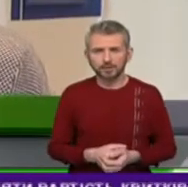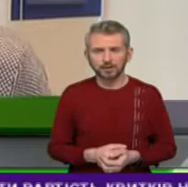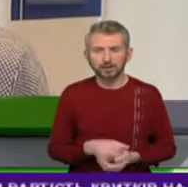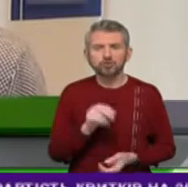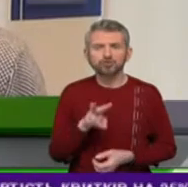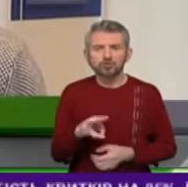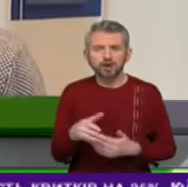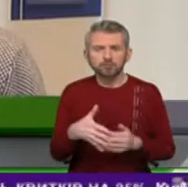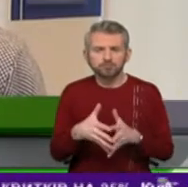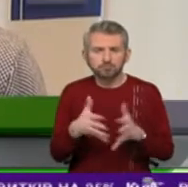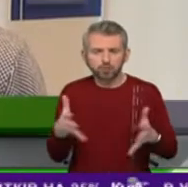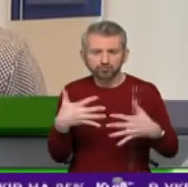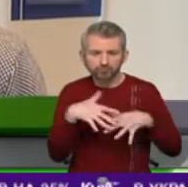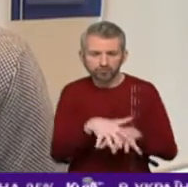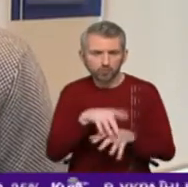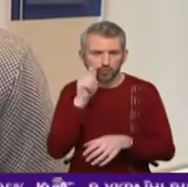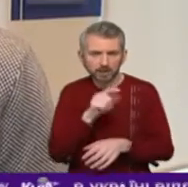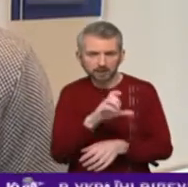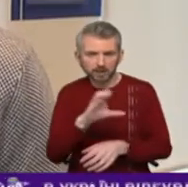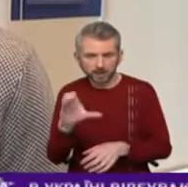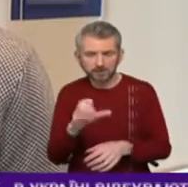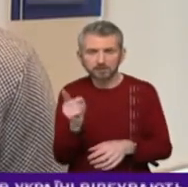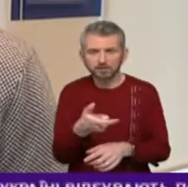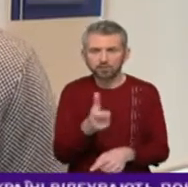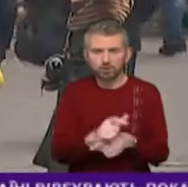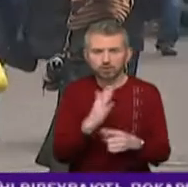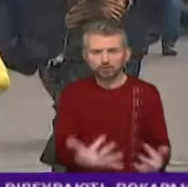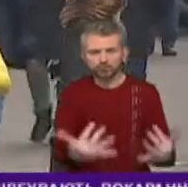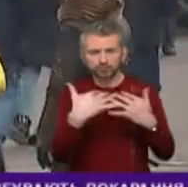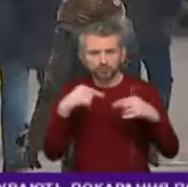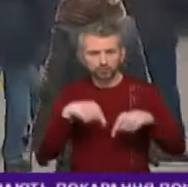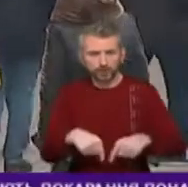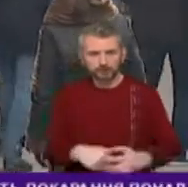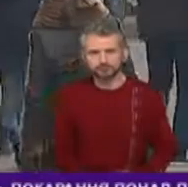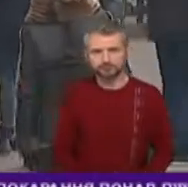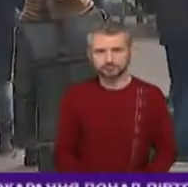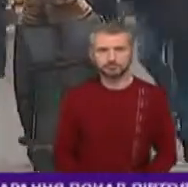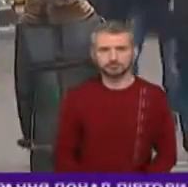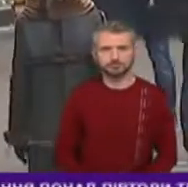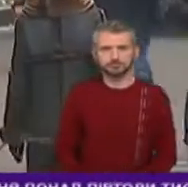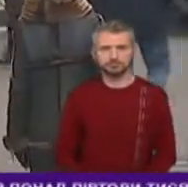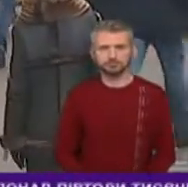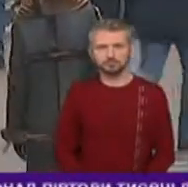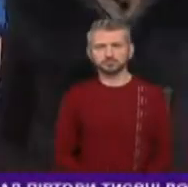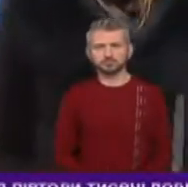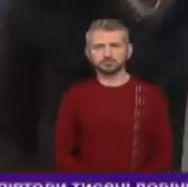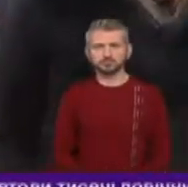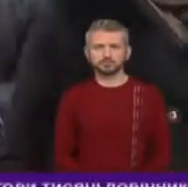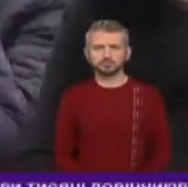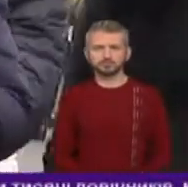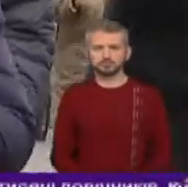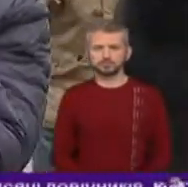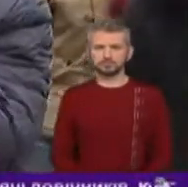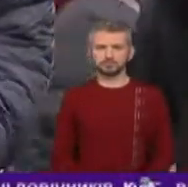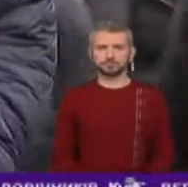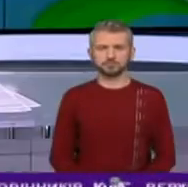Чим далі інтегрується Україна в ЄС, тим більше буде йти поток людей сюди. Софія Сидорчак, Дмитро Аліфанов, Олександр Гончаренко, телеканал